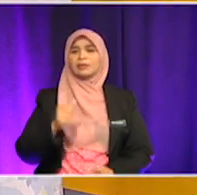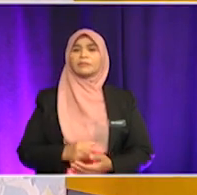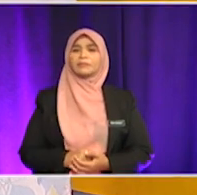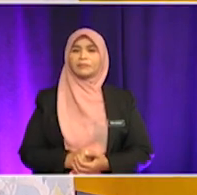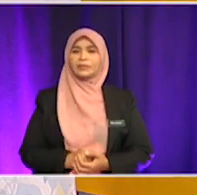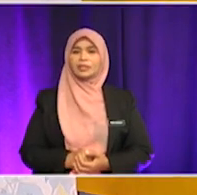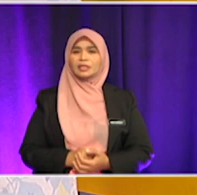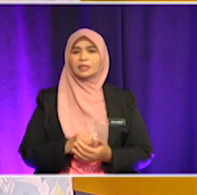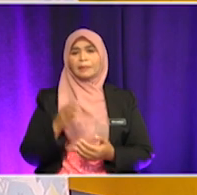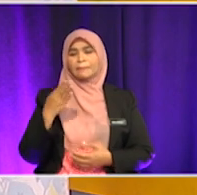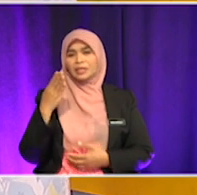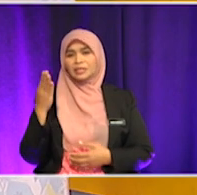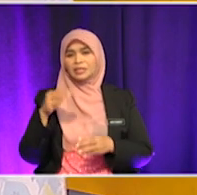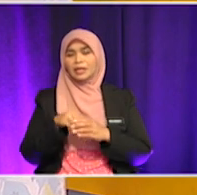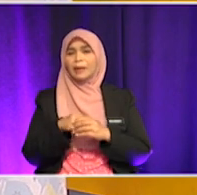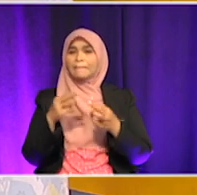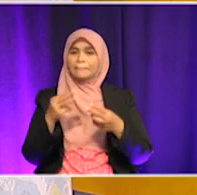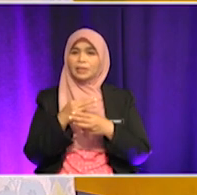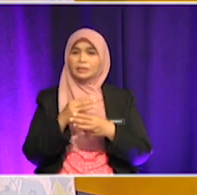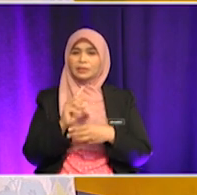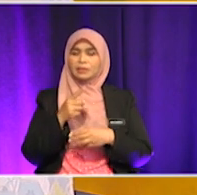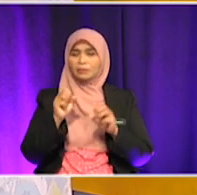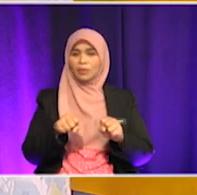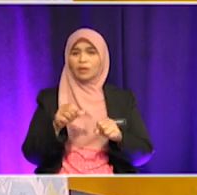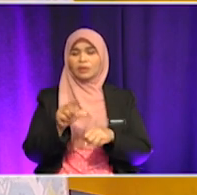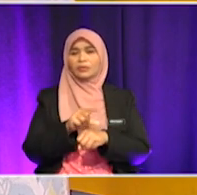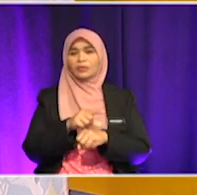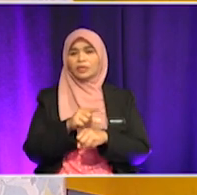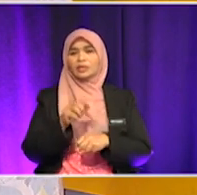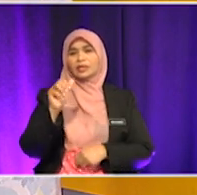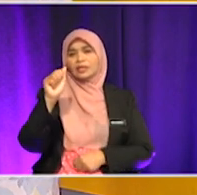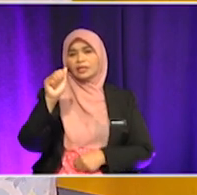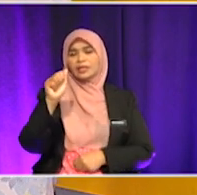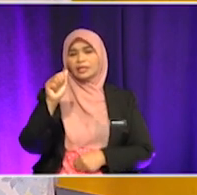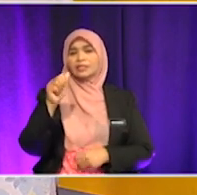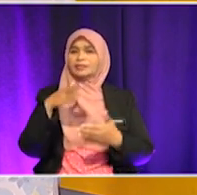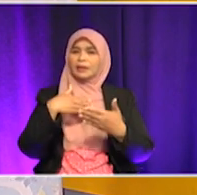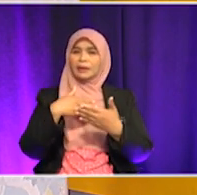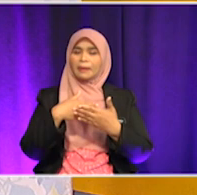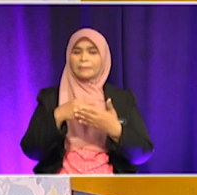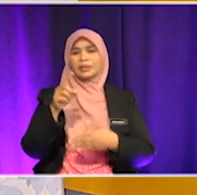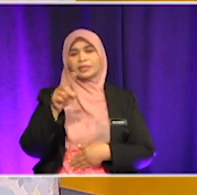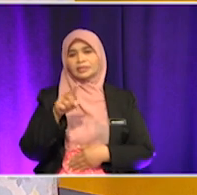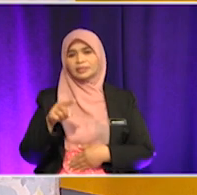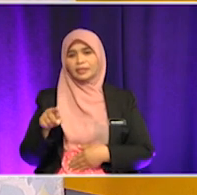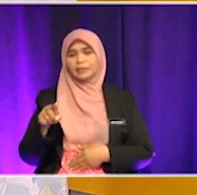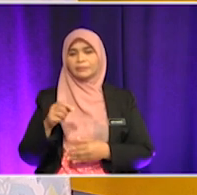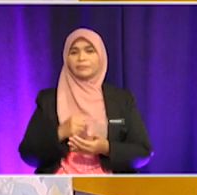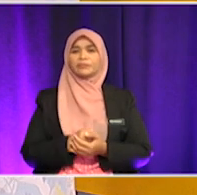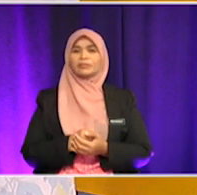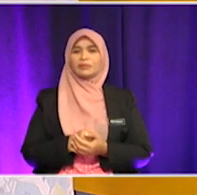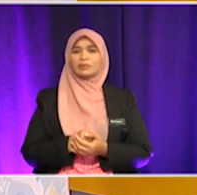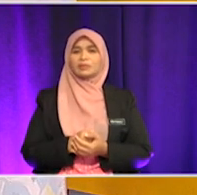Okay, jadi biasanya dalam matematik kita boleh menggunakan abjad di antara A sehingga Z. Okey, jadi ya, jadi